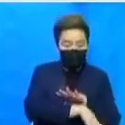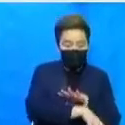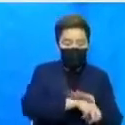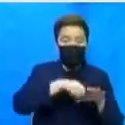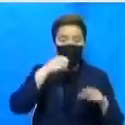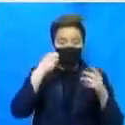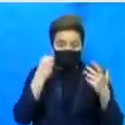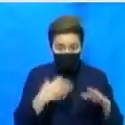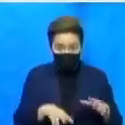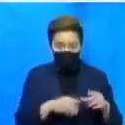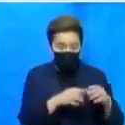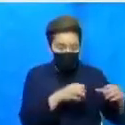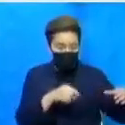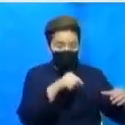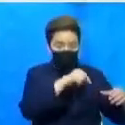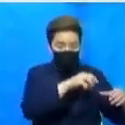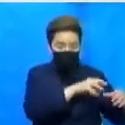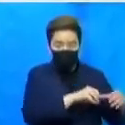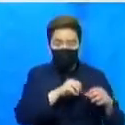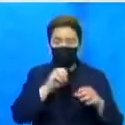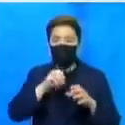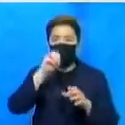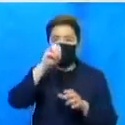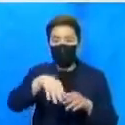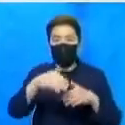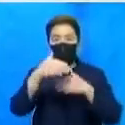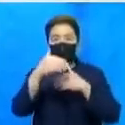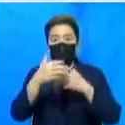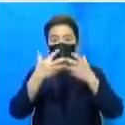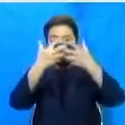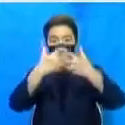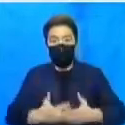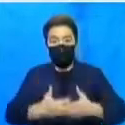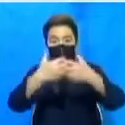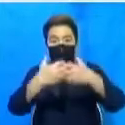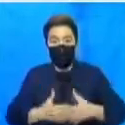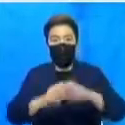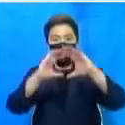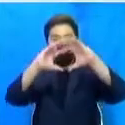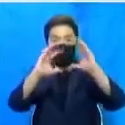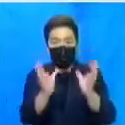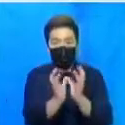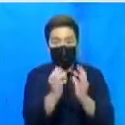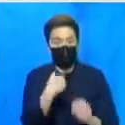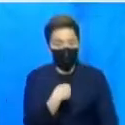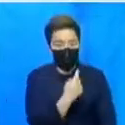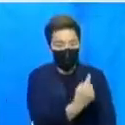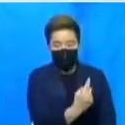จะใช้ลูกบอลยางในกล่องหมายเลขนั้นบรรจุลงในเครื่องออกรางวัลไฟฟ้าอัตโนมัติจำนวน7เ